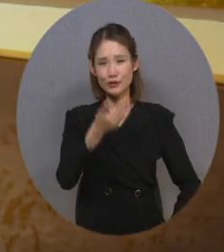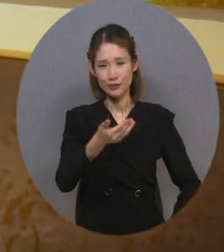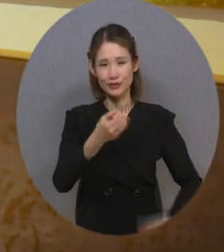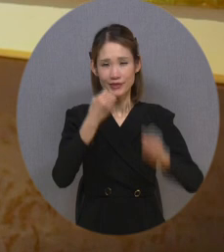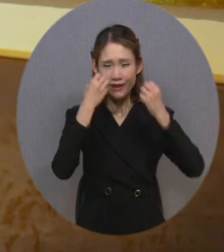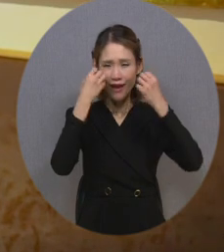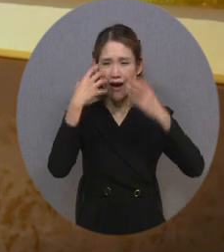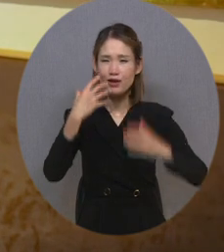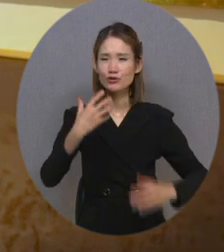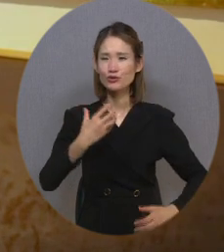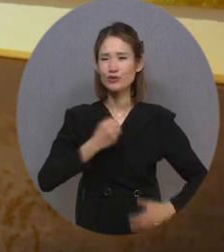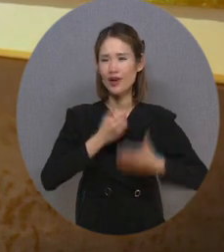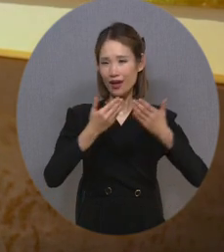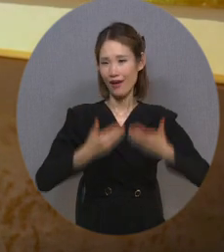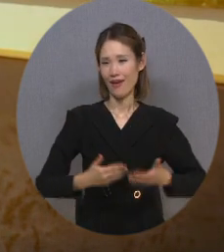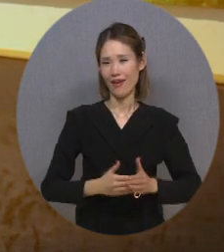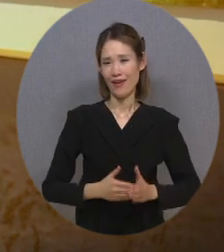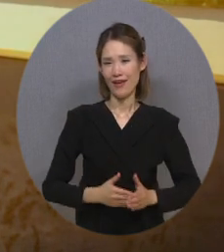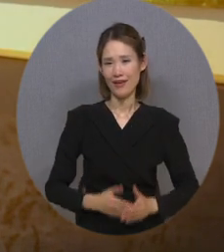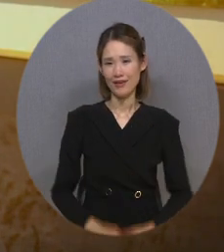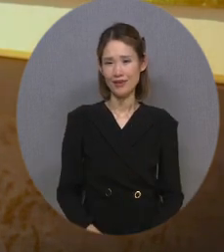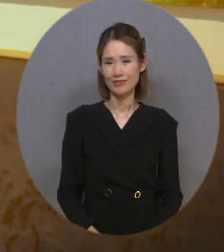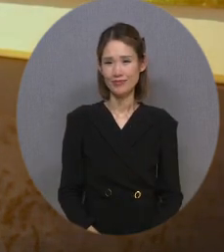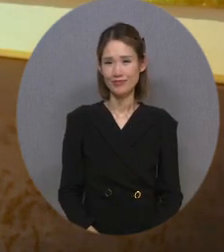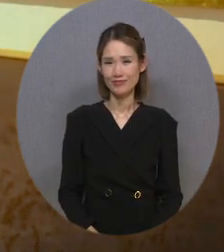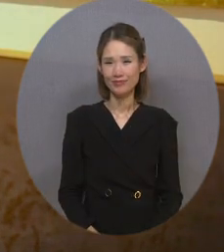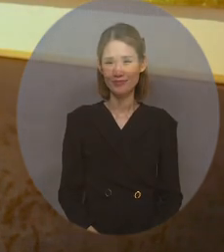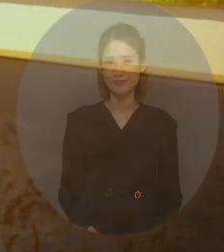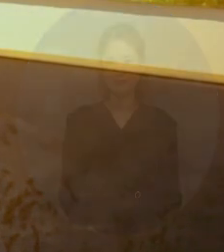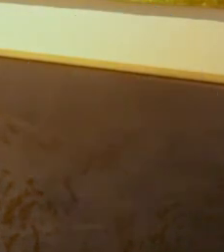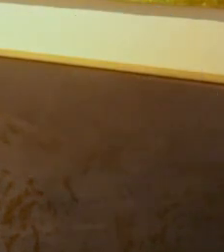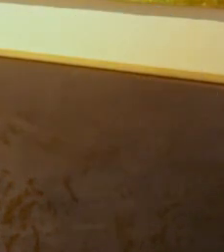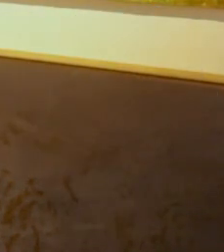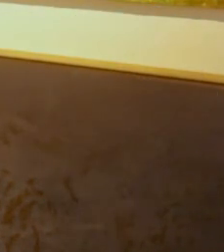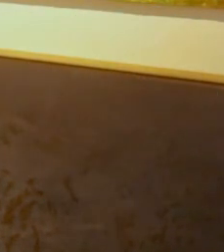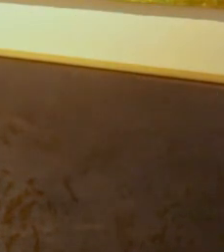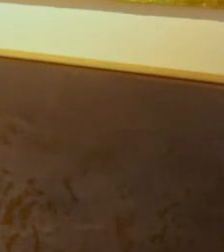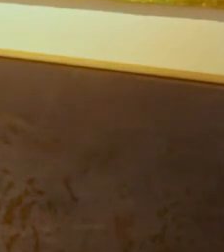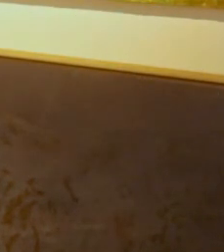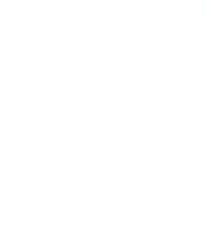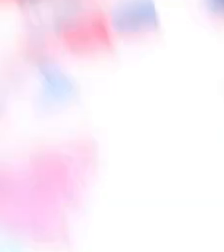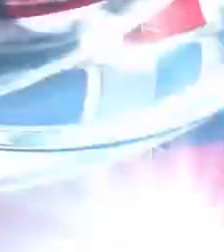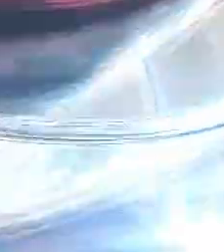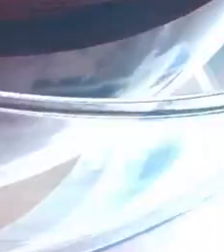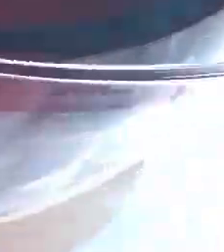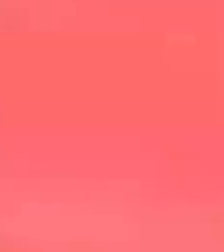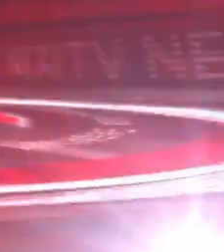신선한 충격을 주고 있습니다. 복지TV 뉴스 배은아입니다.